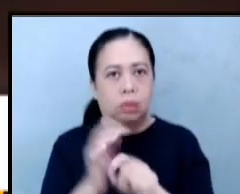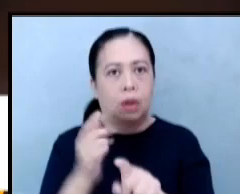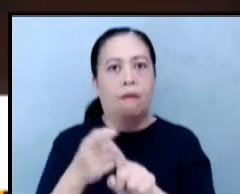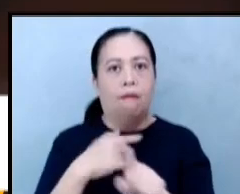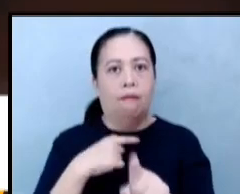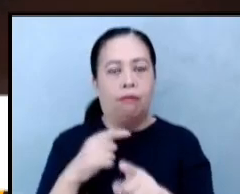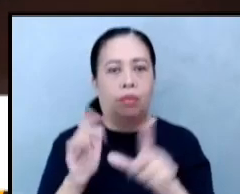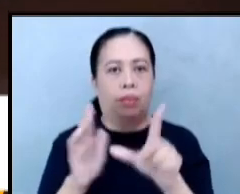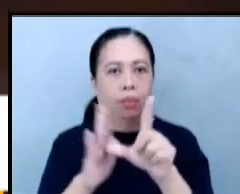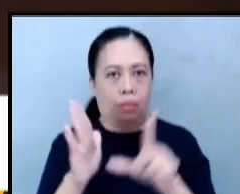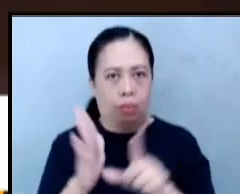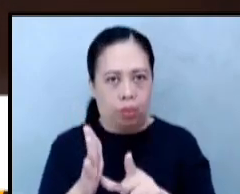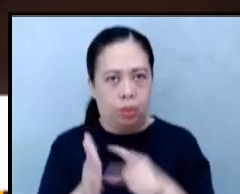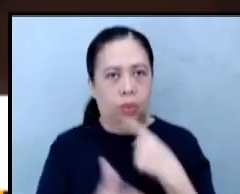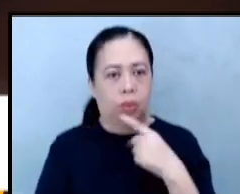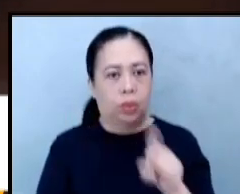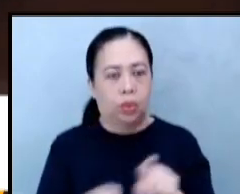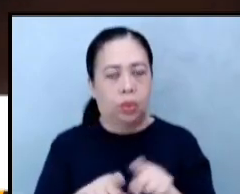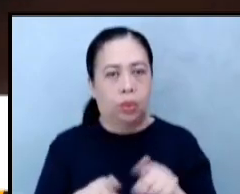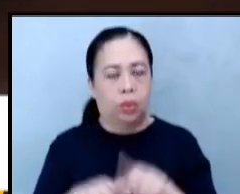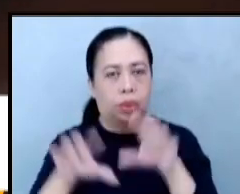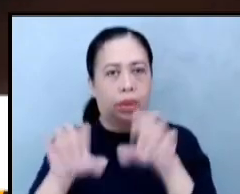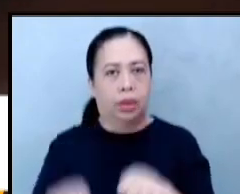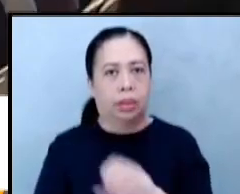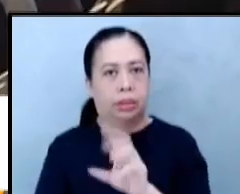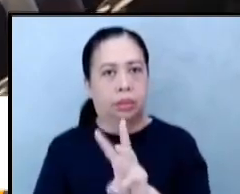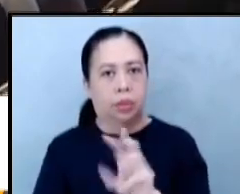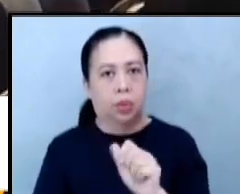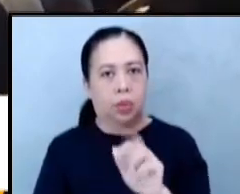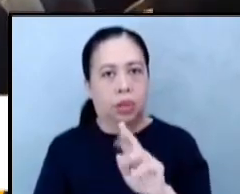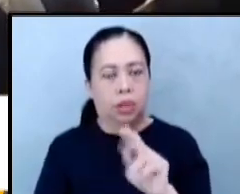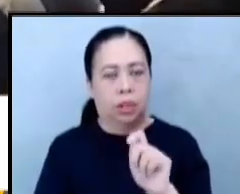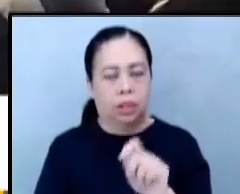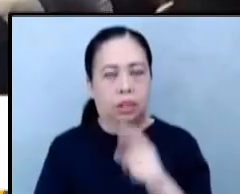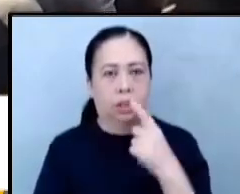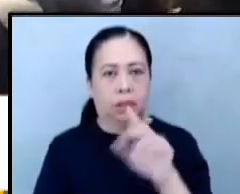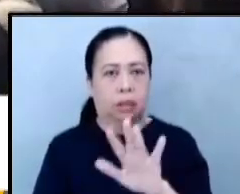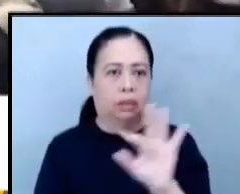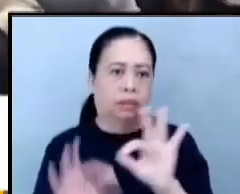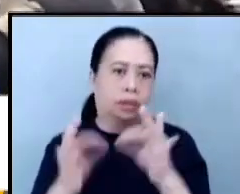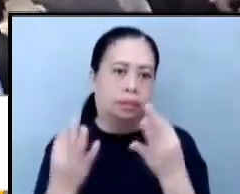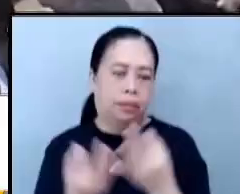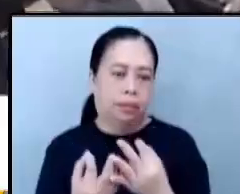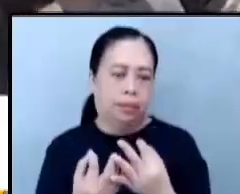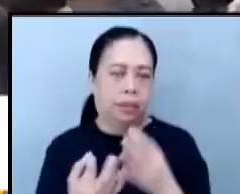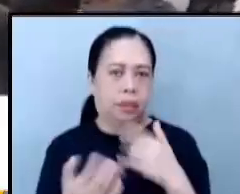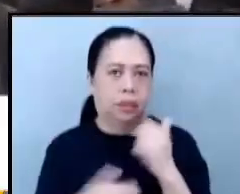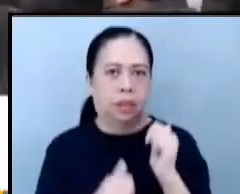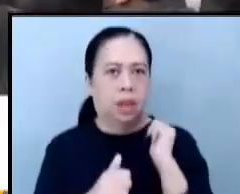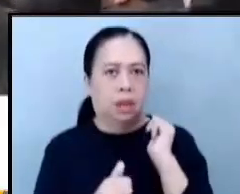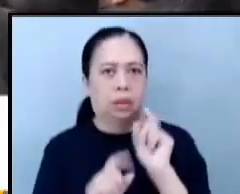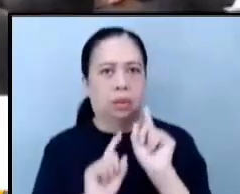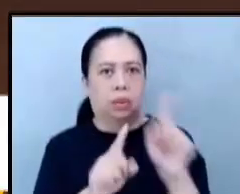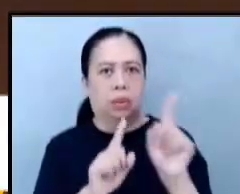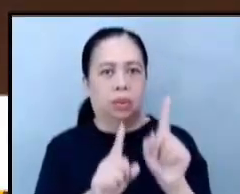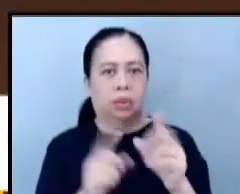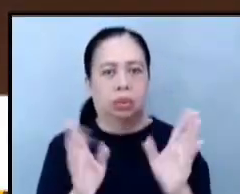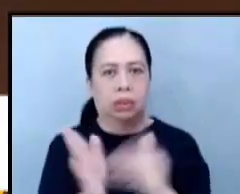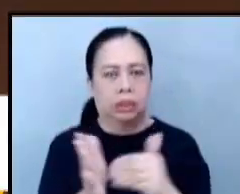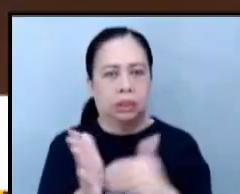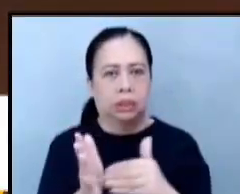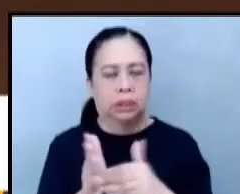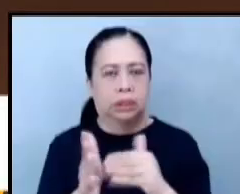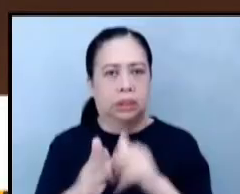ni Bersamin ang arrest warrants laban kina Guo at kanyang pamilya. Kasunod ito ng pagtangging dumalo sa gitna ng paulit-ulit na imbitasyon sa